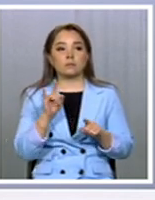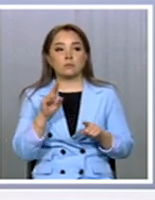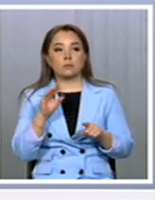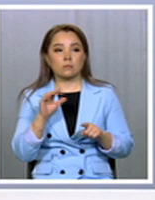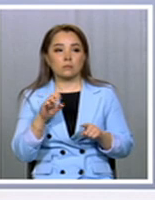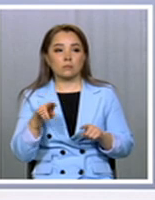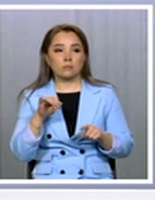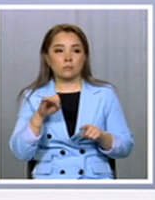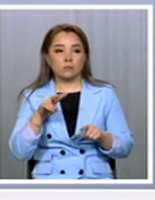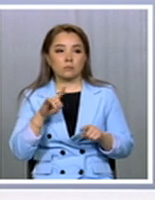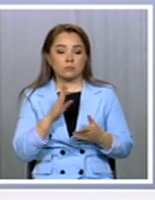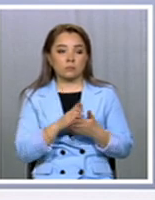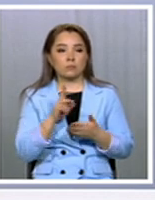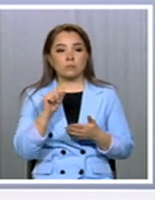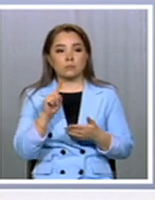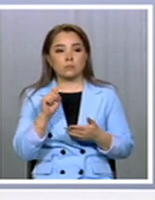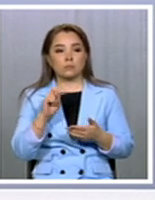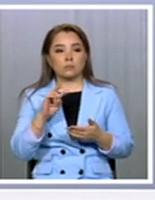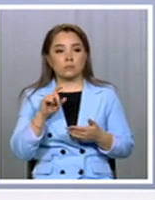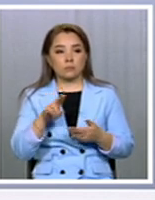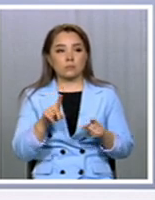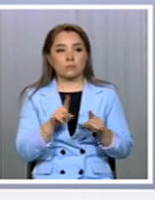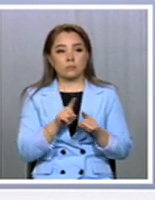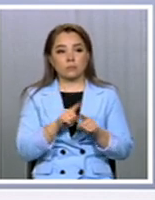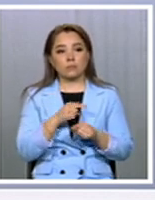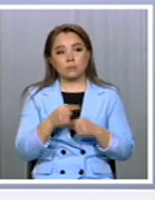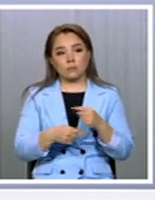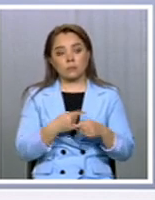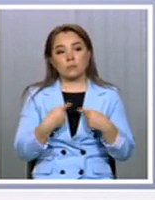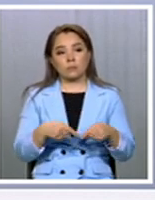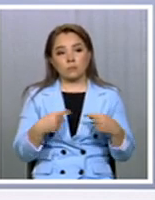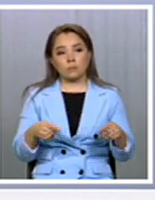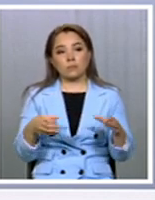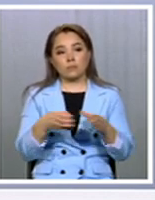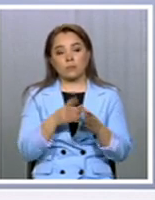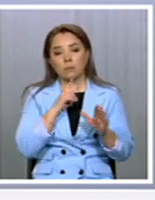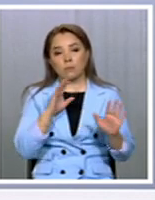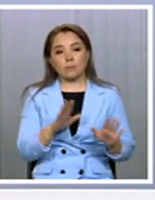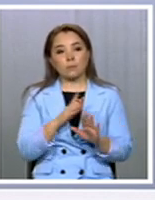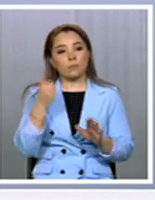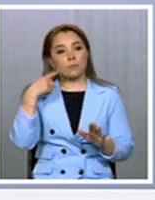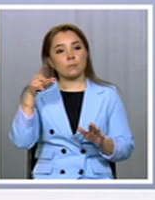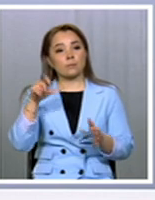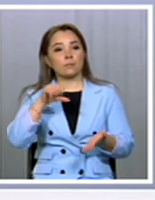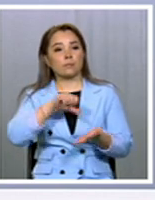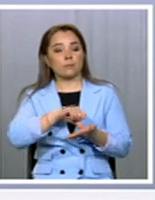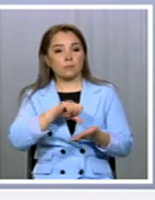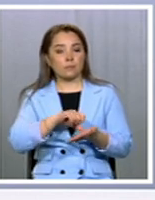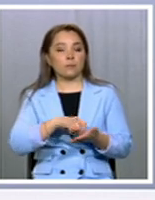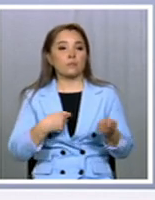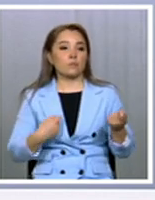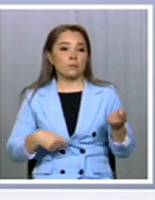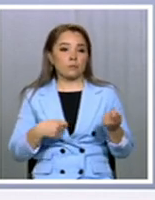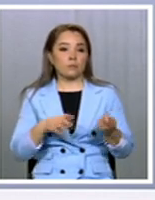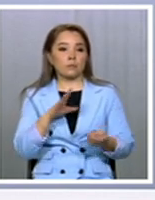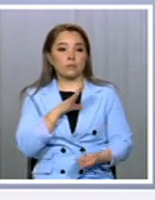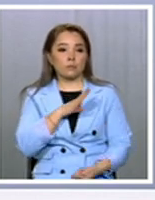Дүкенұлы, Қазанғап Тілепбергенұлы, тағы басқа әнші композиторлер, күйшілер болды.